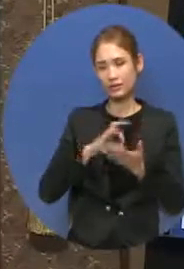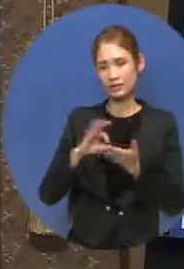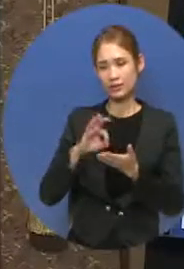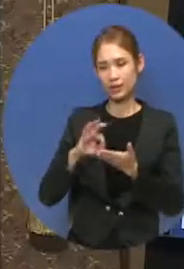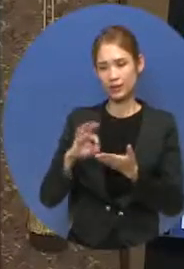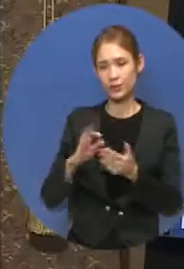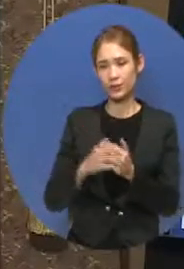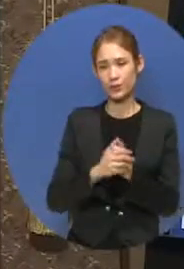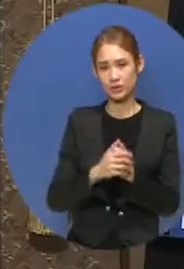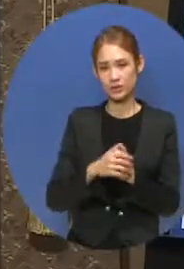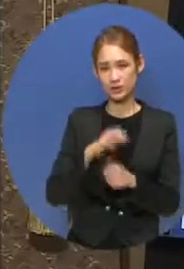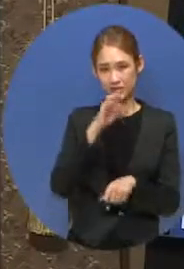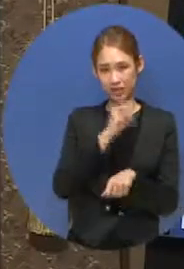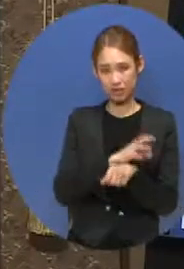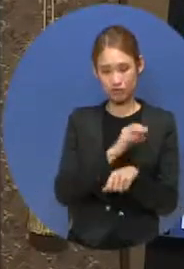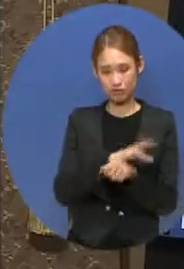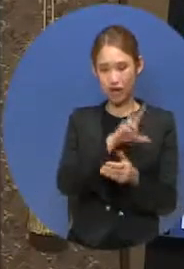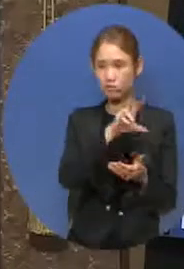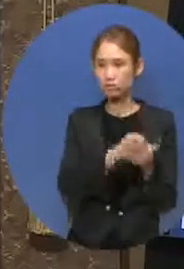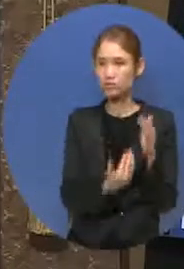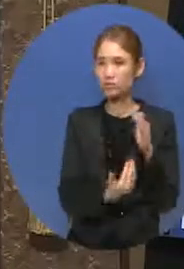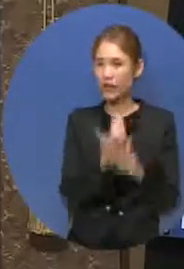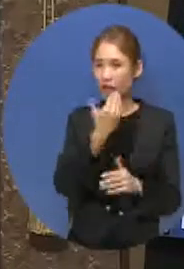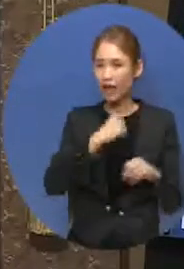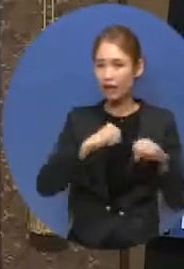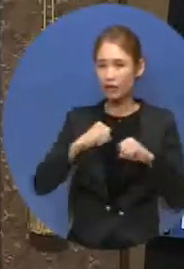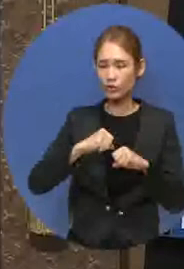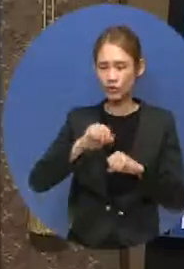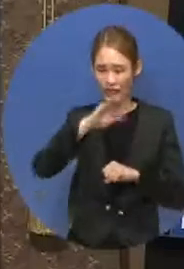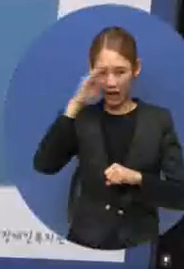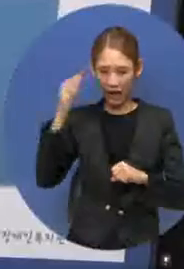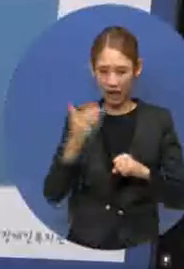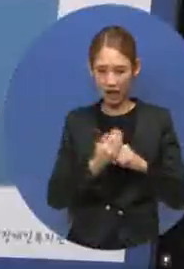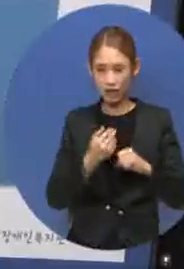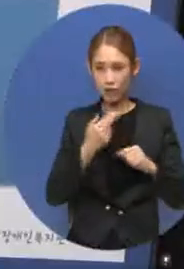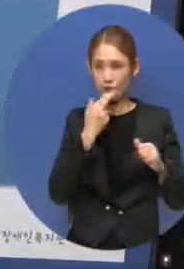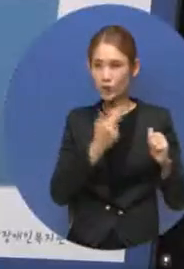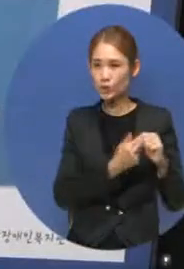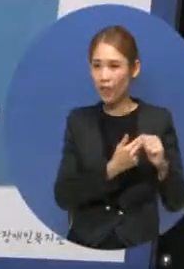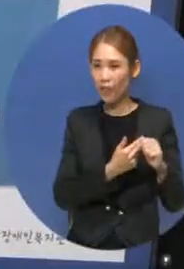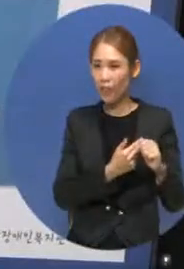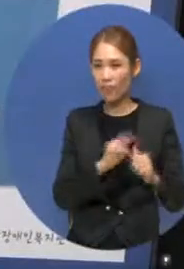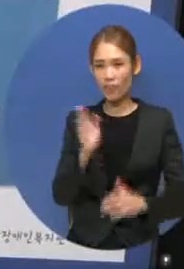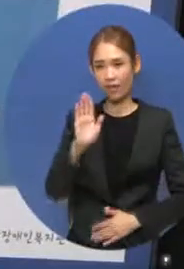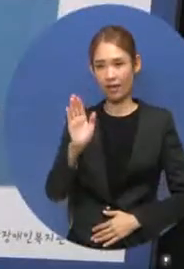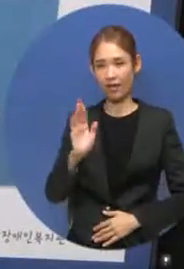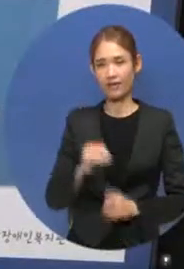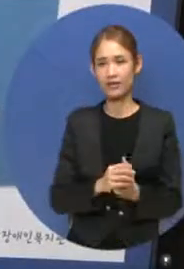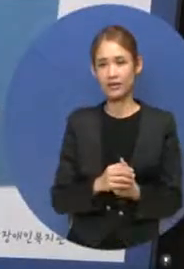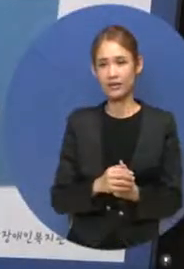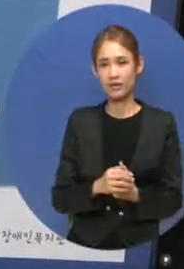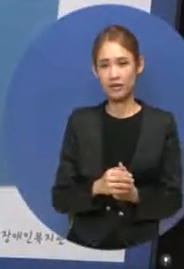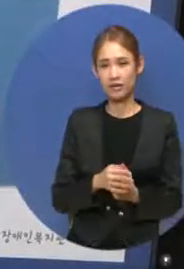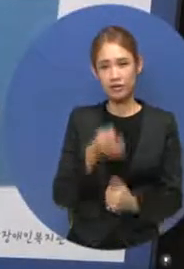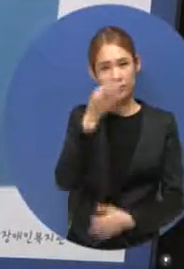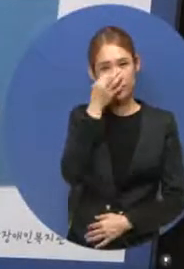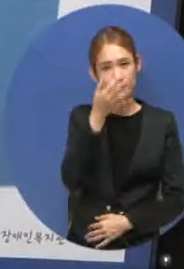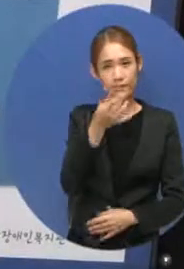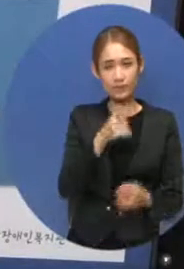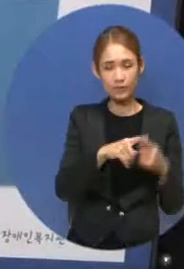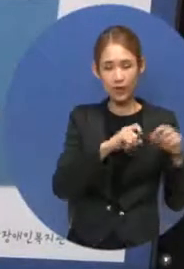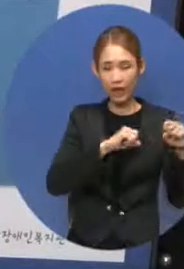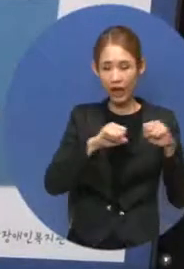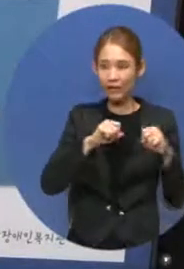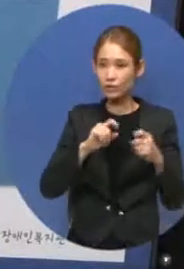썼었는데요. 단순히 뭐 문제 행동이 전부 다 도전적 행동은 아니고요. 보시는 것처럼 그 뭔가 행동을 하는 데